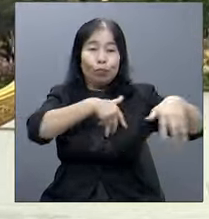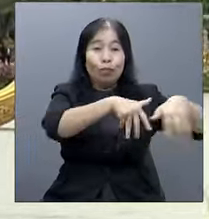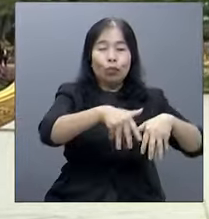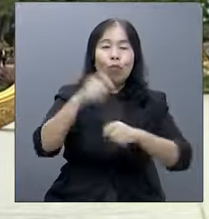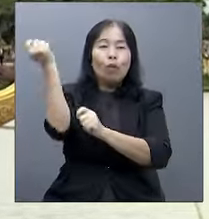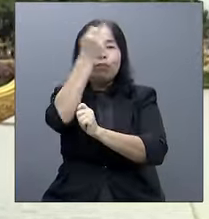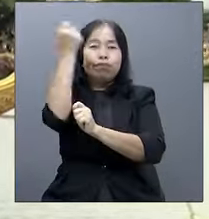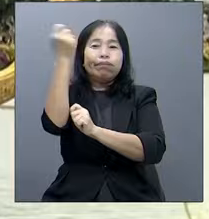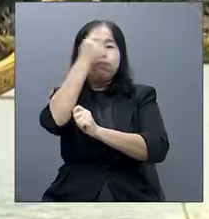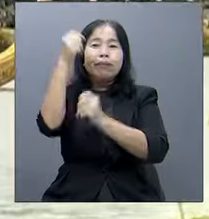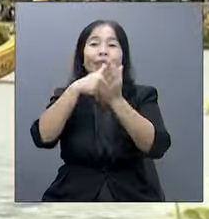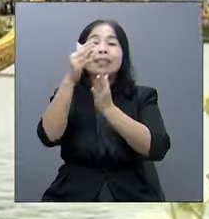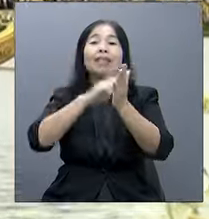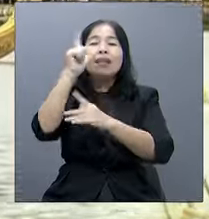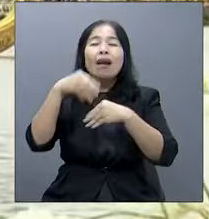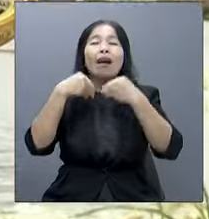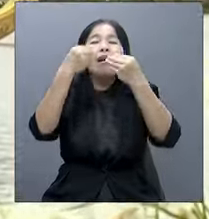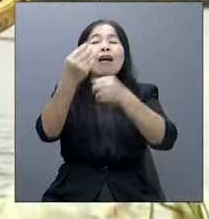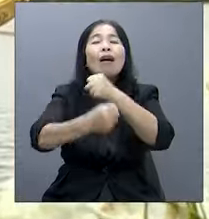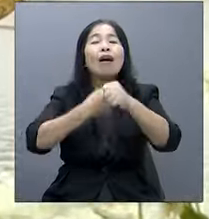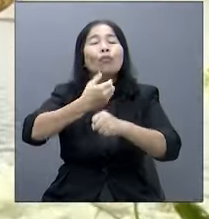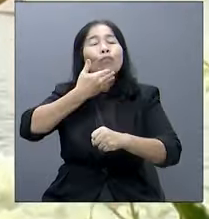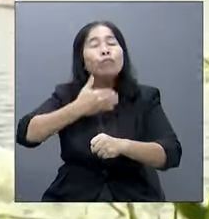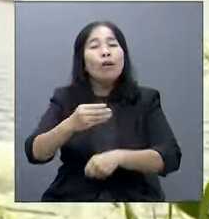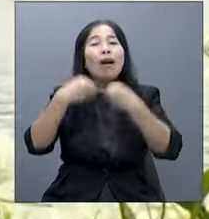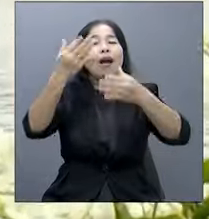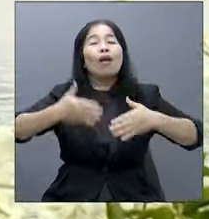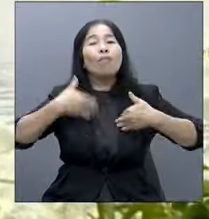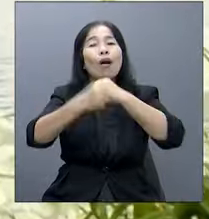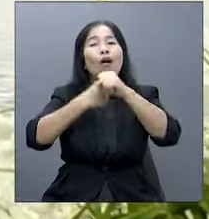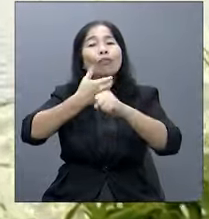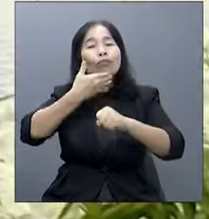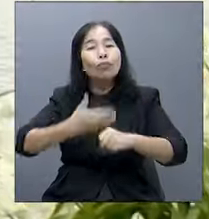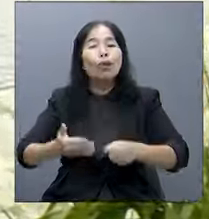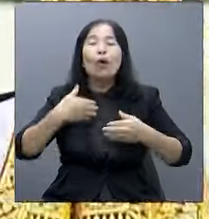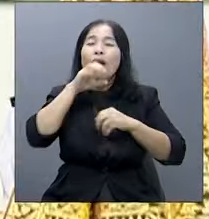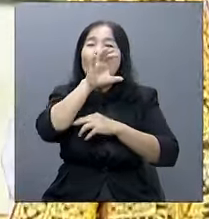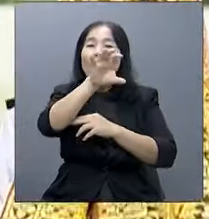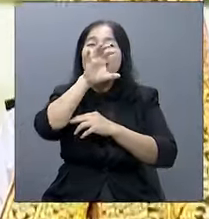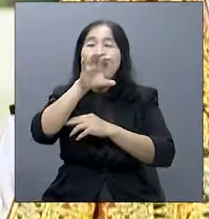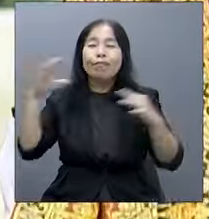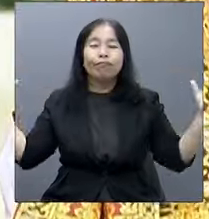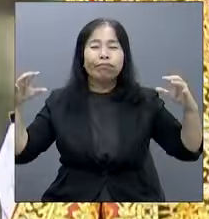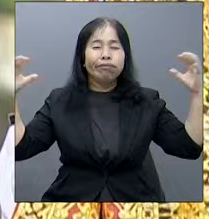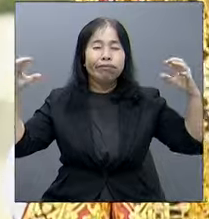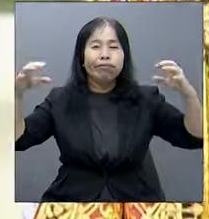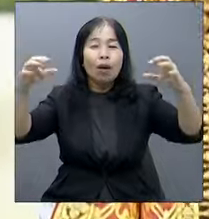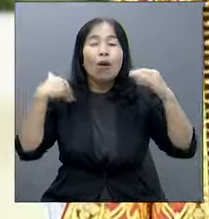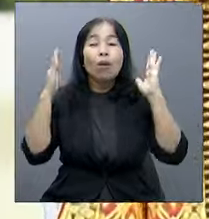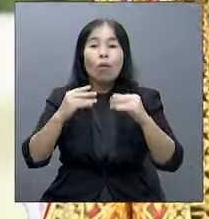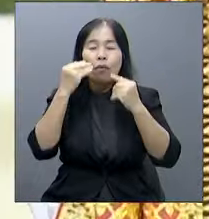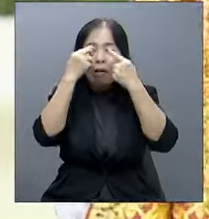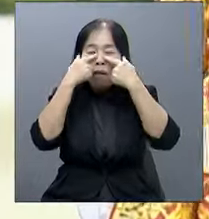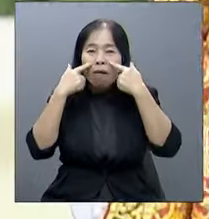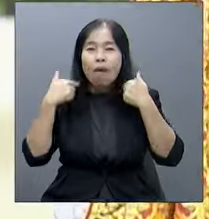สัญญลัษ์และส่งเสียง ส่งพระเฉลินดังกึดก้องทั้งสองฝั่ง ริแ่น้ำเจ้าพระยาครัแต่ชนหายคนนน้ตาคลอด้สังนึก